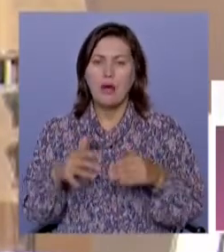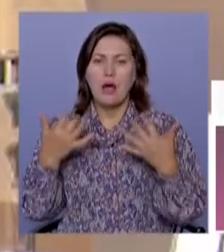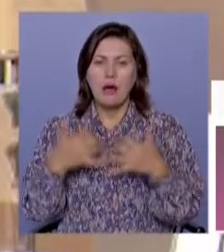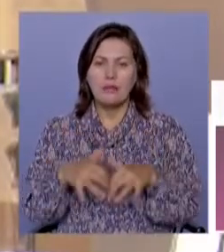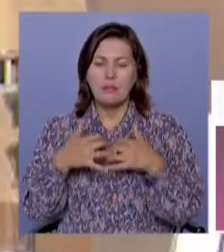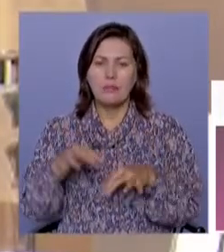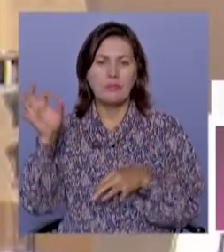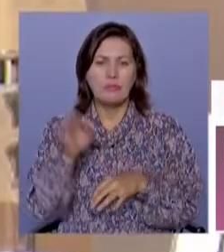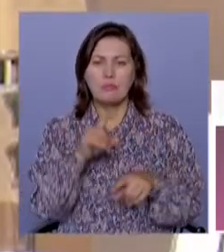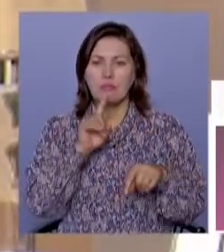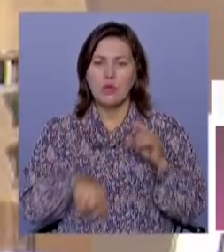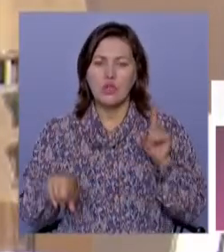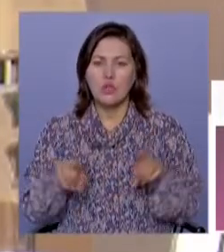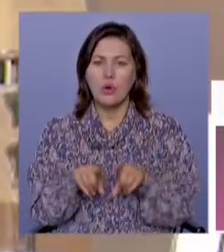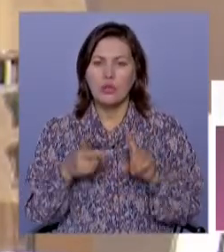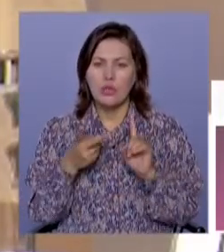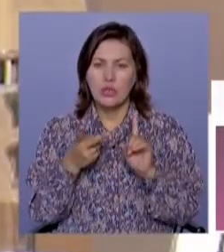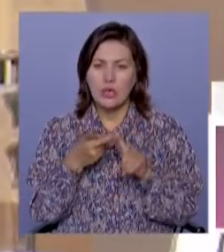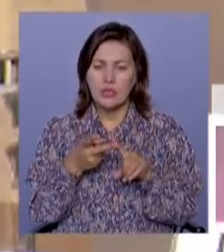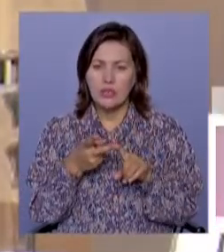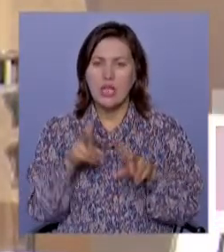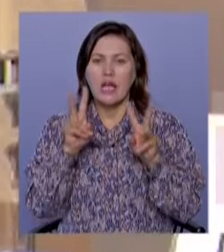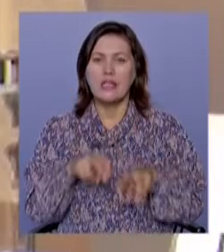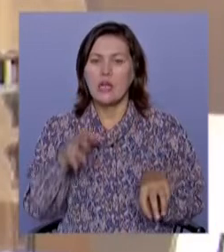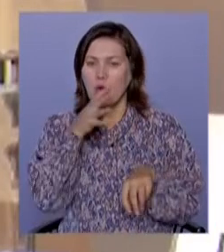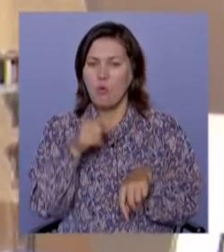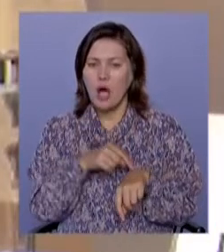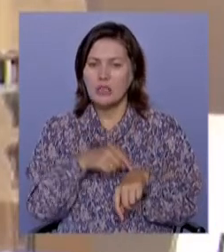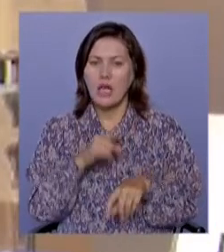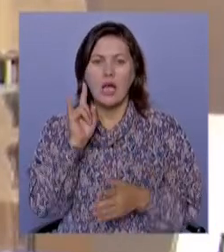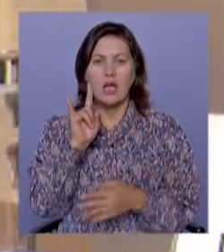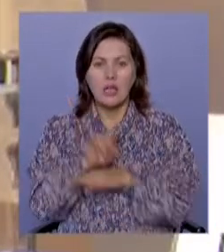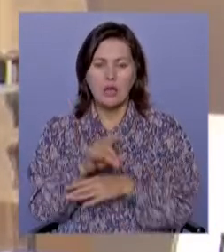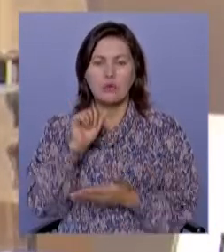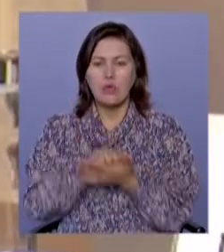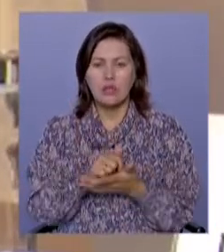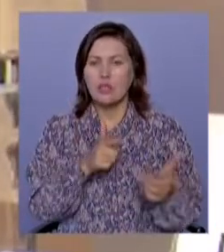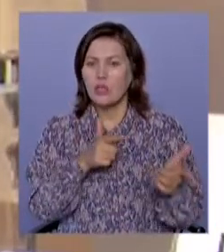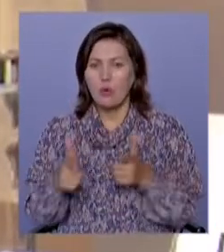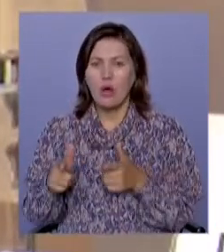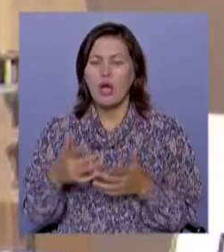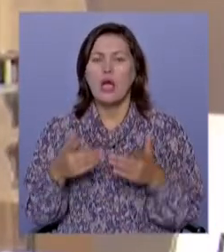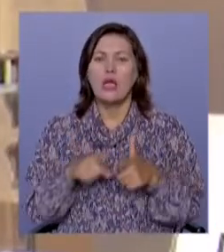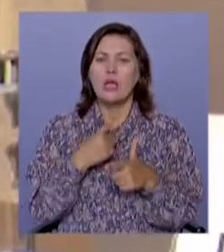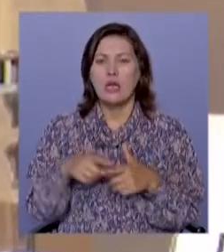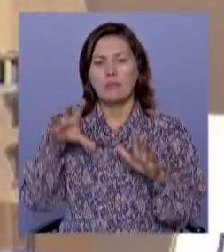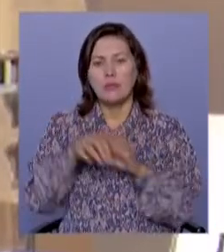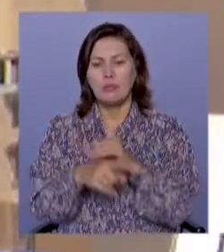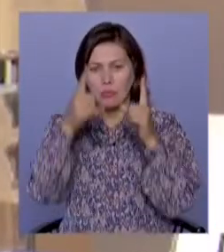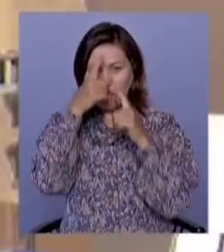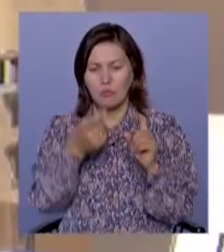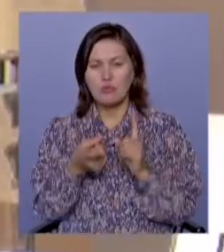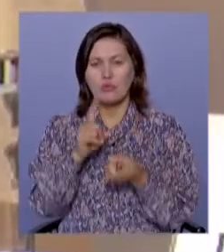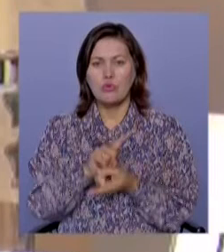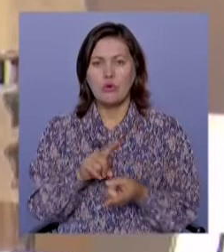жылдамдату мен жеңілдету. Екіншіден, тергеу кезінде жалған құжаттарды жасауға және енгізілген мәліметтерді